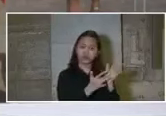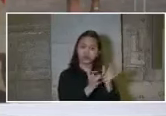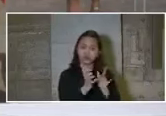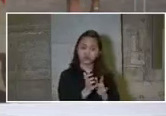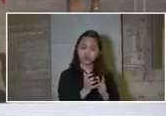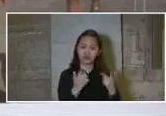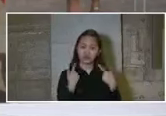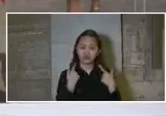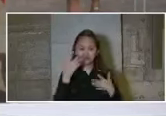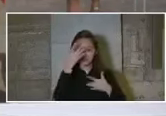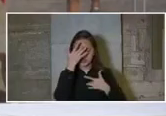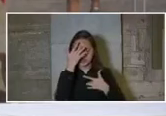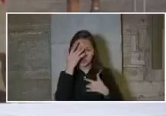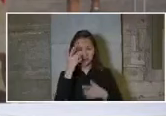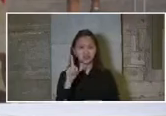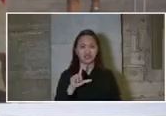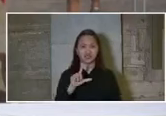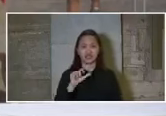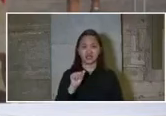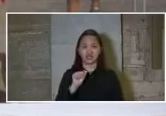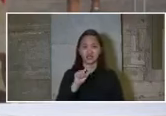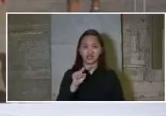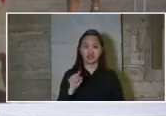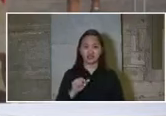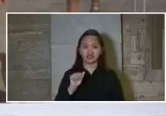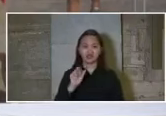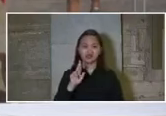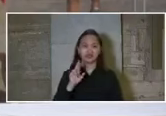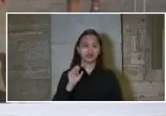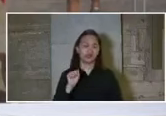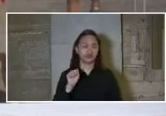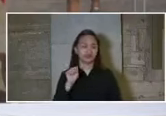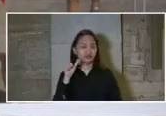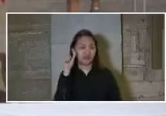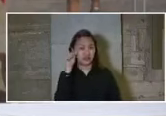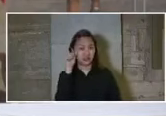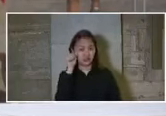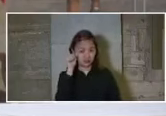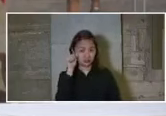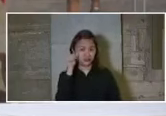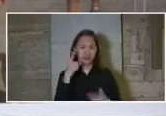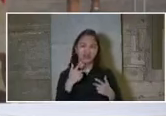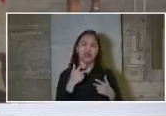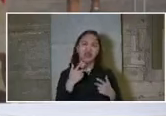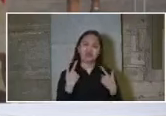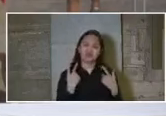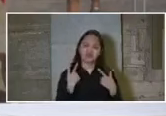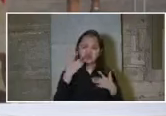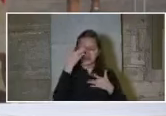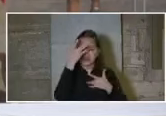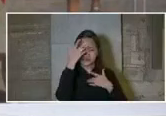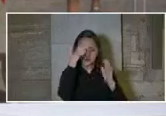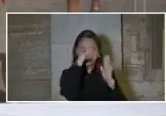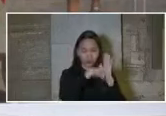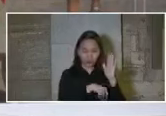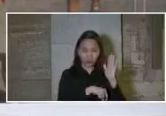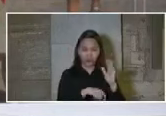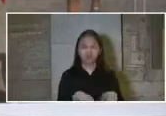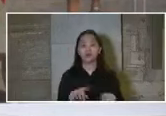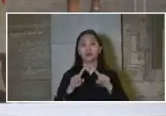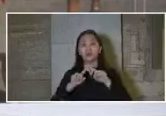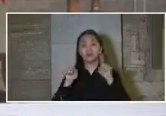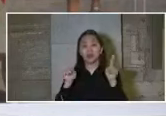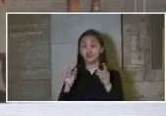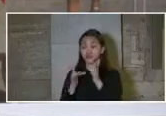kanya na yung itong taong mahal mo may sakit. Pero anong sabi niya? Pumadito